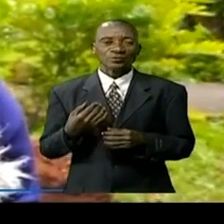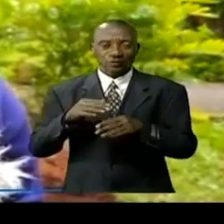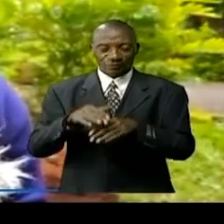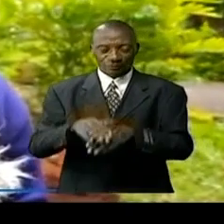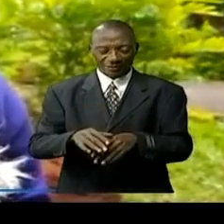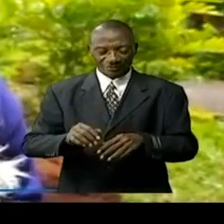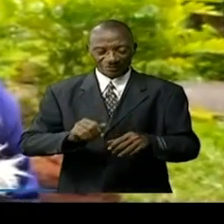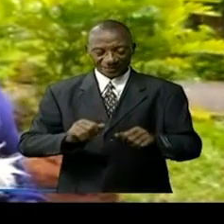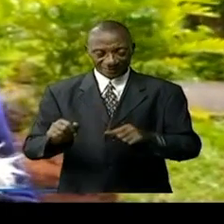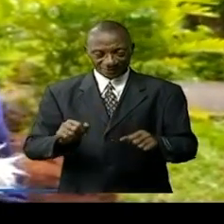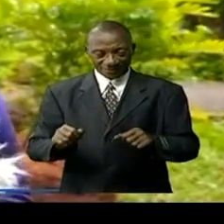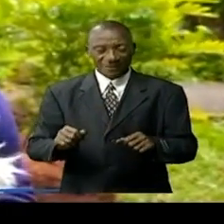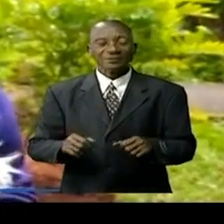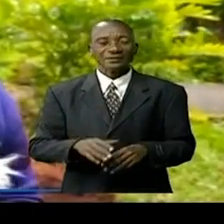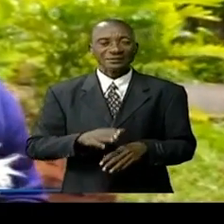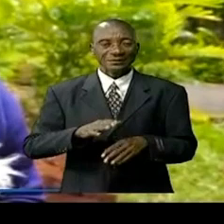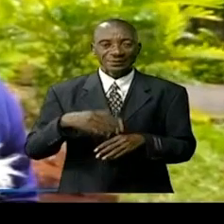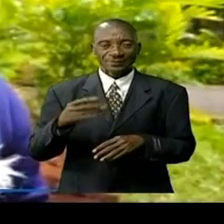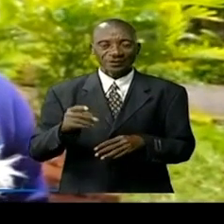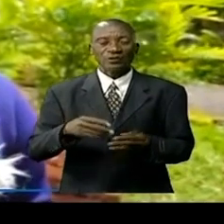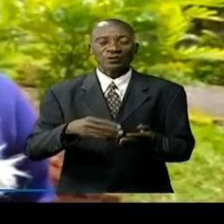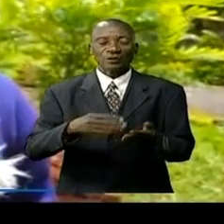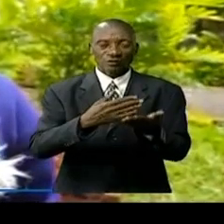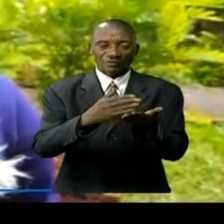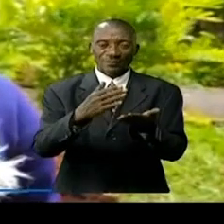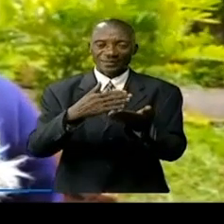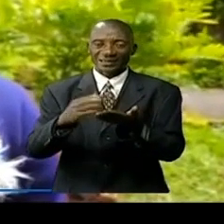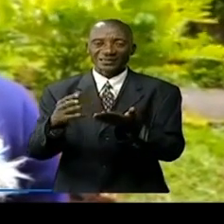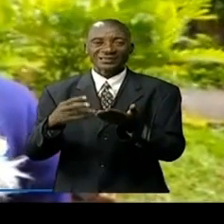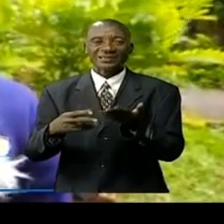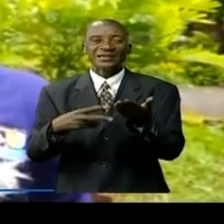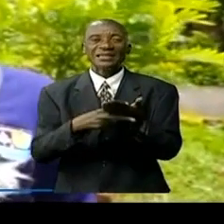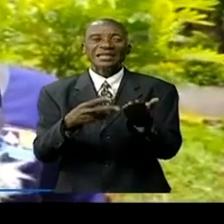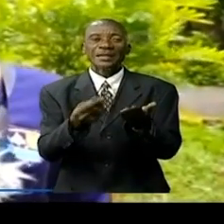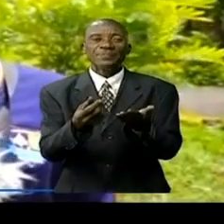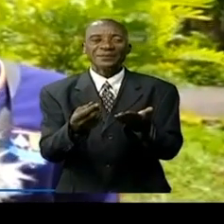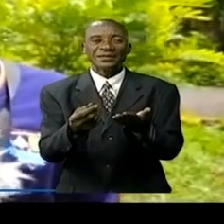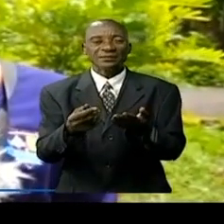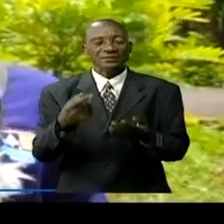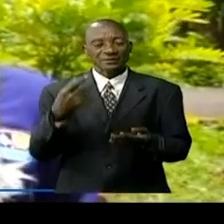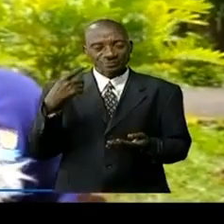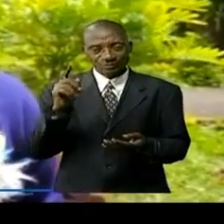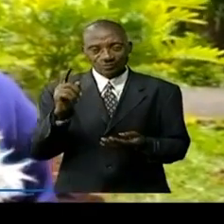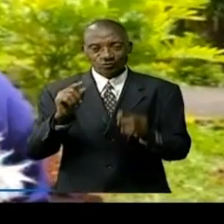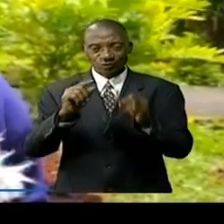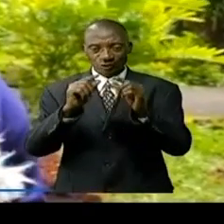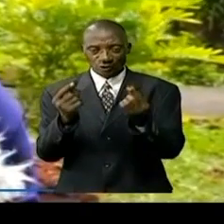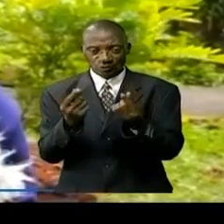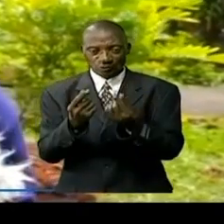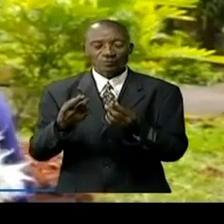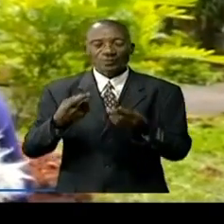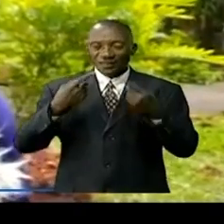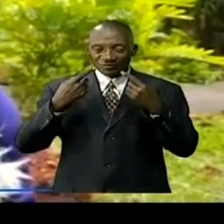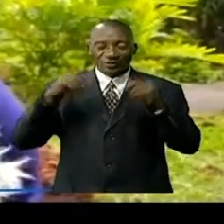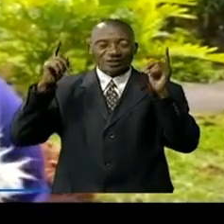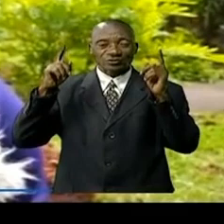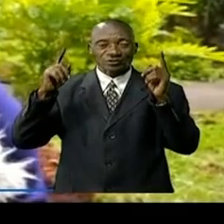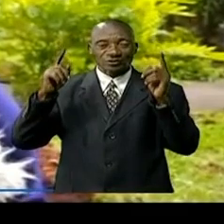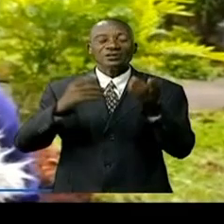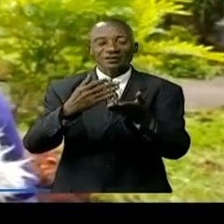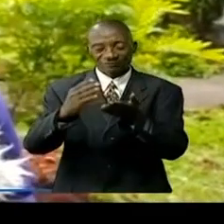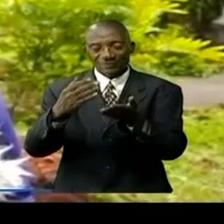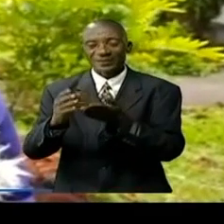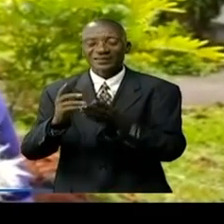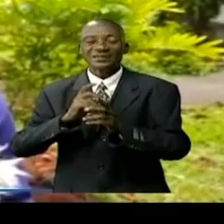hommes. Car des fois, on voit une femme qui a remporté un concours. Je crois que ce serait une femme, celle qui va remporter le concours.